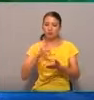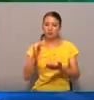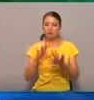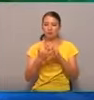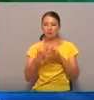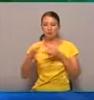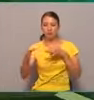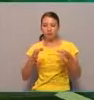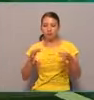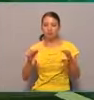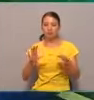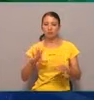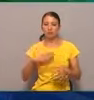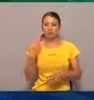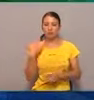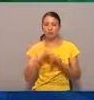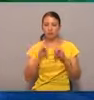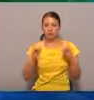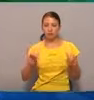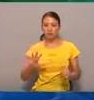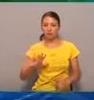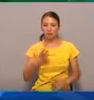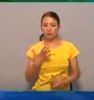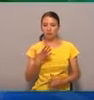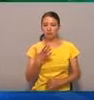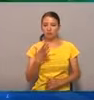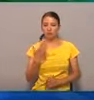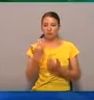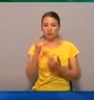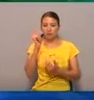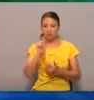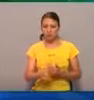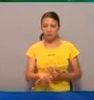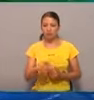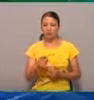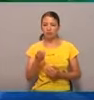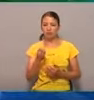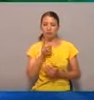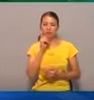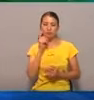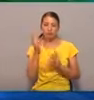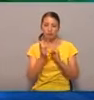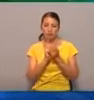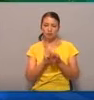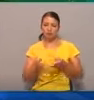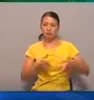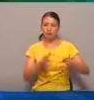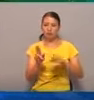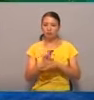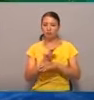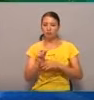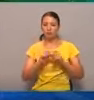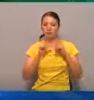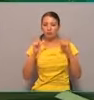болсын, ауыл округтері бұрында да жақсы дамып келатқан тұғын. Бұл келгеннен кейін одан сайын мынау көріктендіруге, көгалдандыруға, жол салуға,